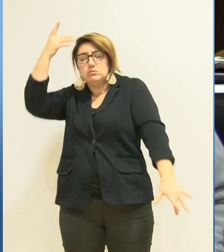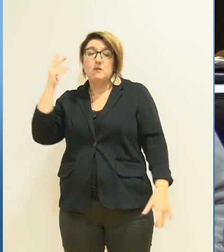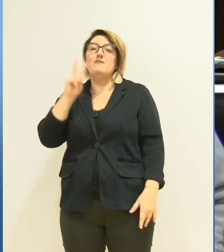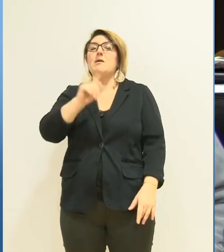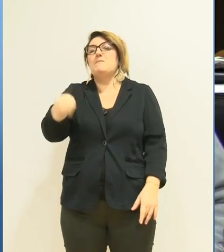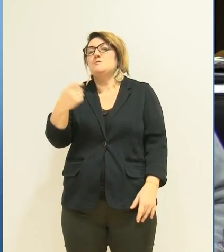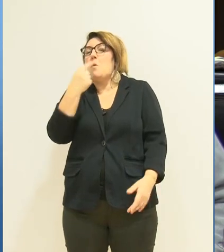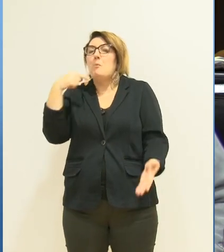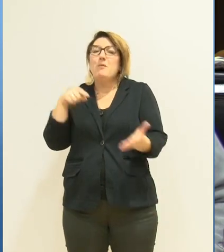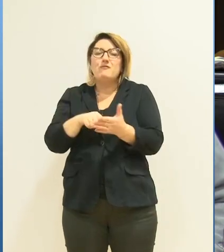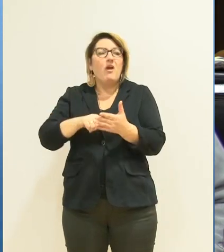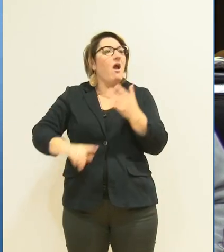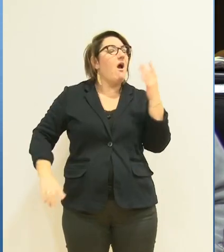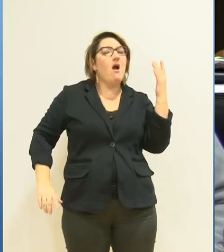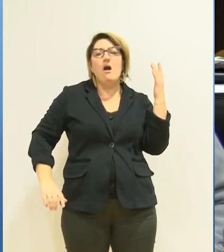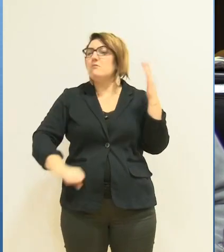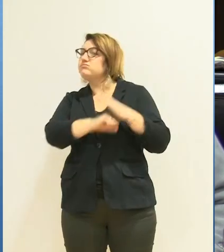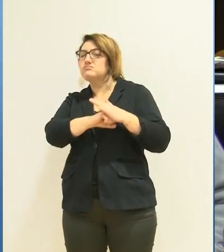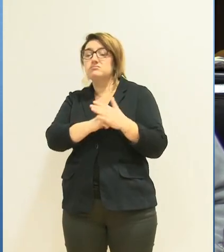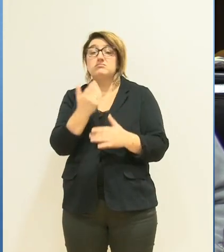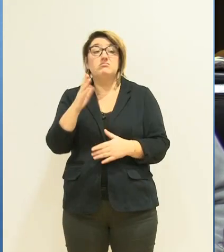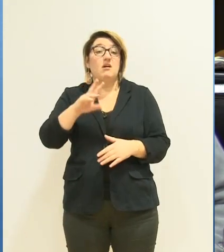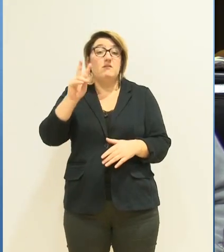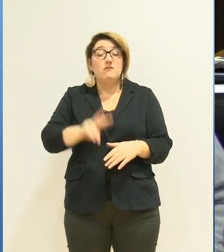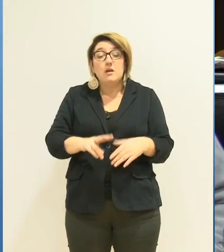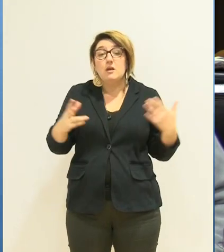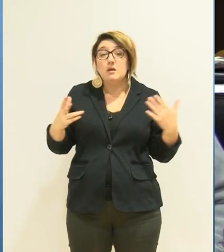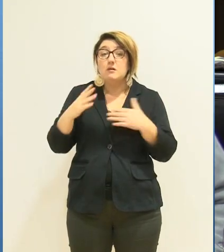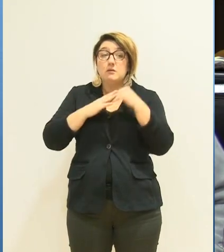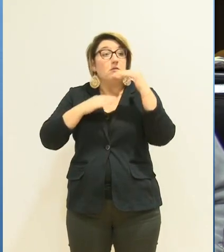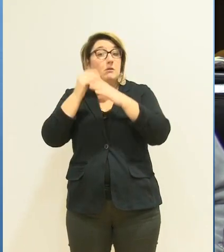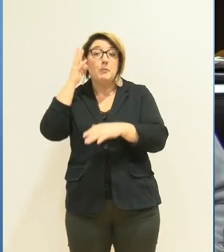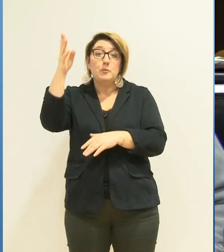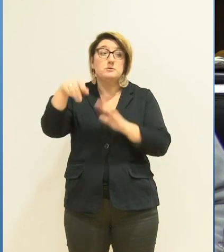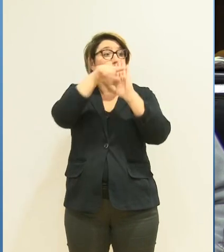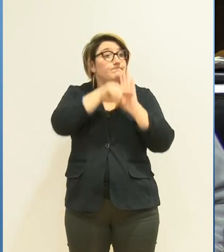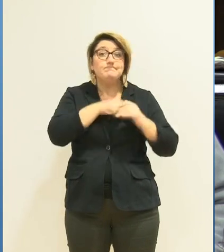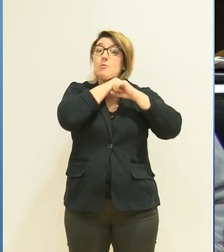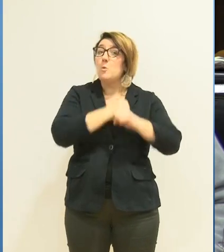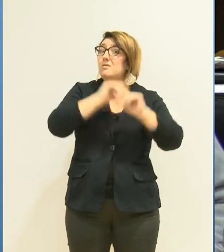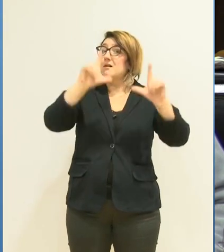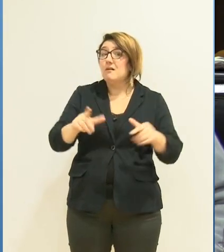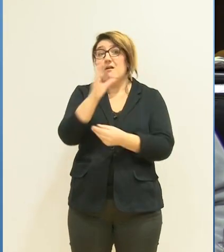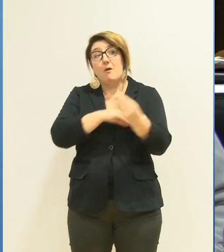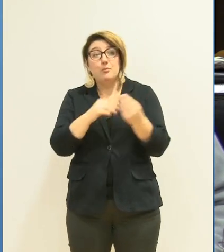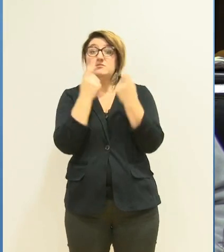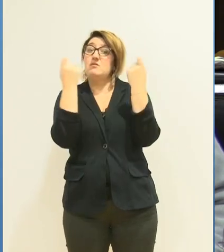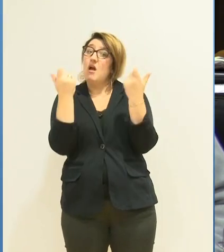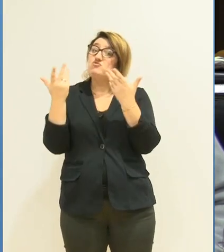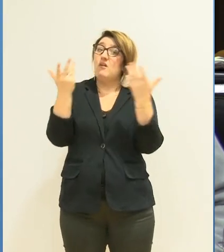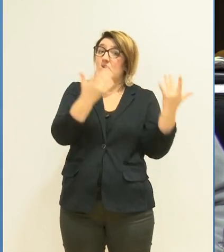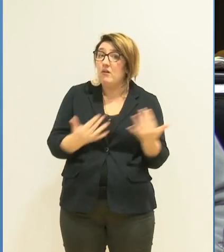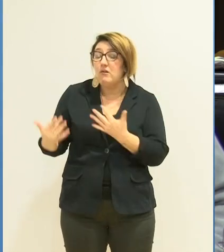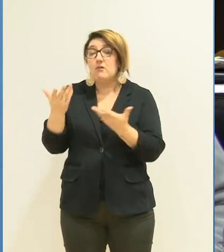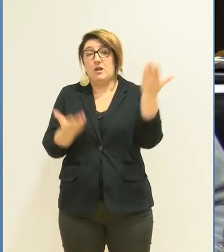aller encore plus loin mais nous ne pouvons faire fi des contraintes qui pèsent sur l'élaboration de ces projets sans tenir compte des équilibres financiers induits par la